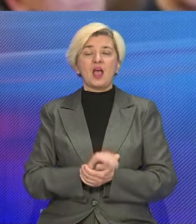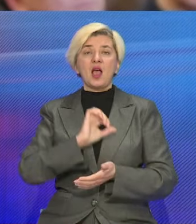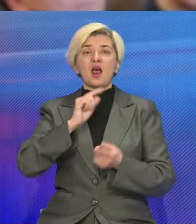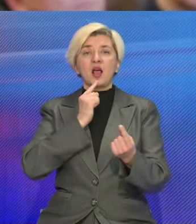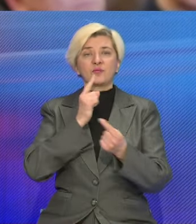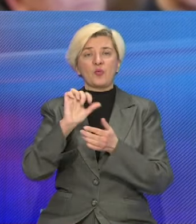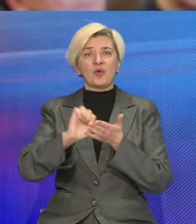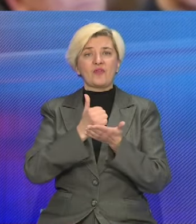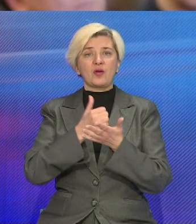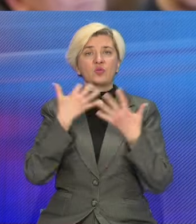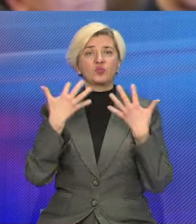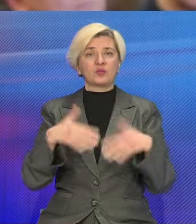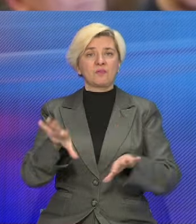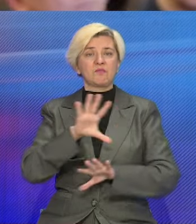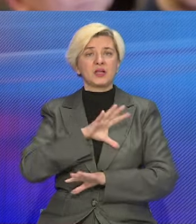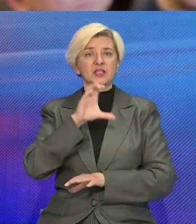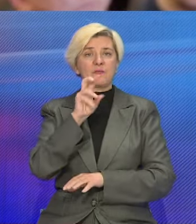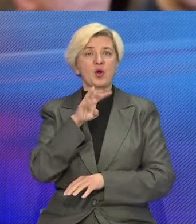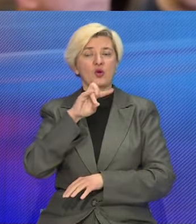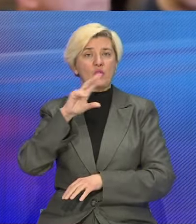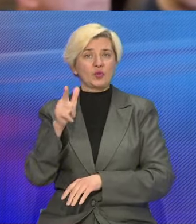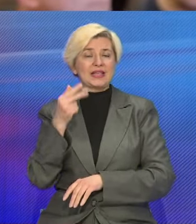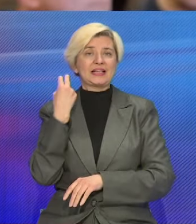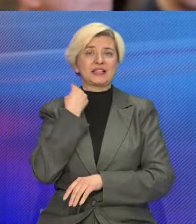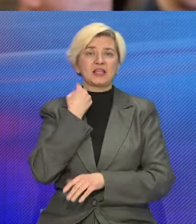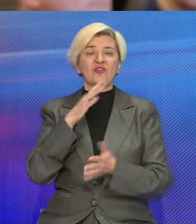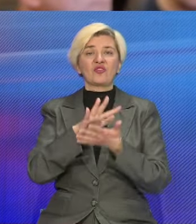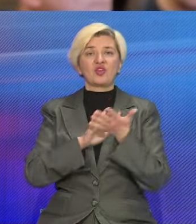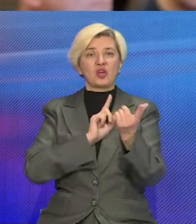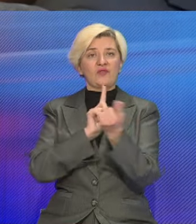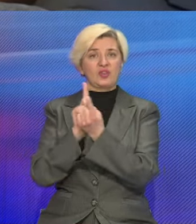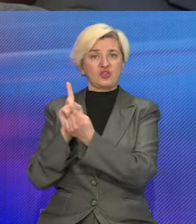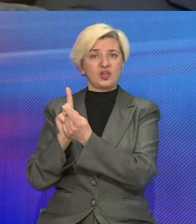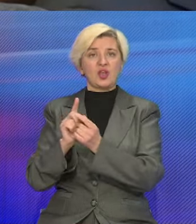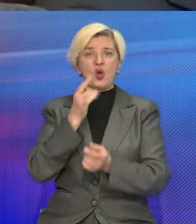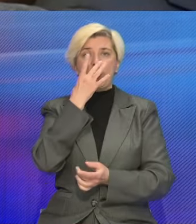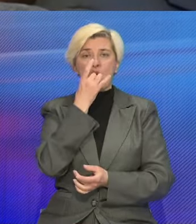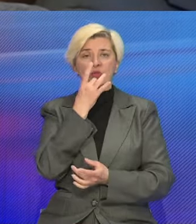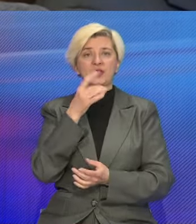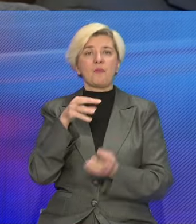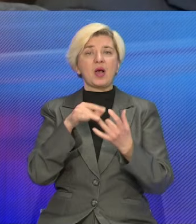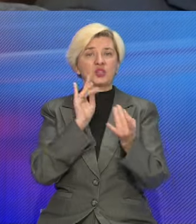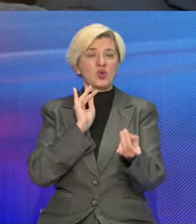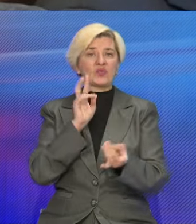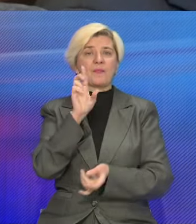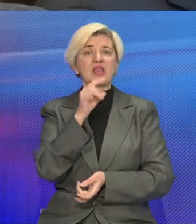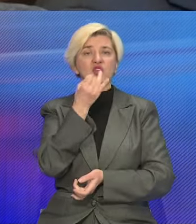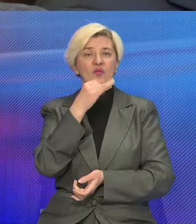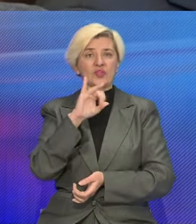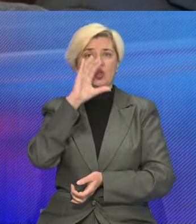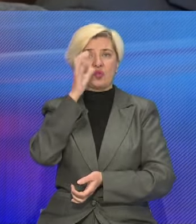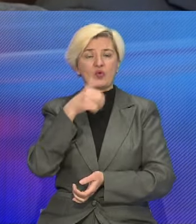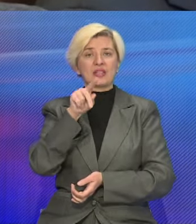вже у Смаргоні і Ліді. Далі заплановані зустрічі з активам Гродзінського, Мастовського, Береставицького, Слонімського, Зельвінського,